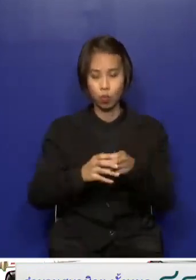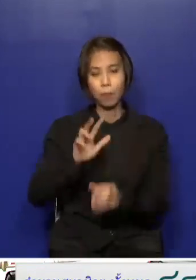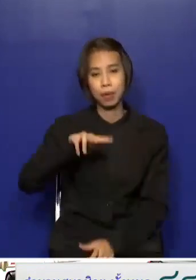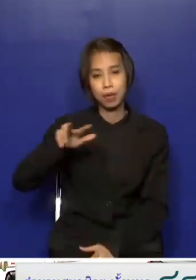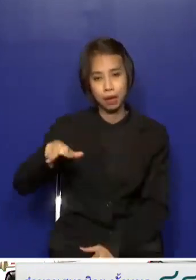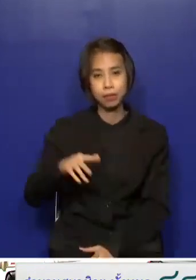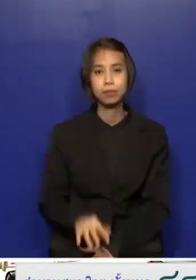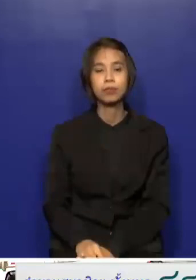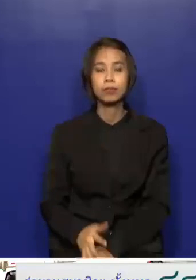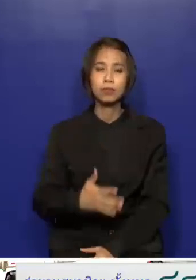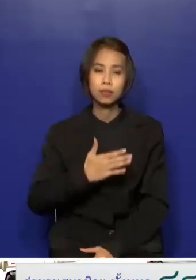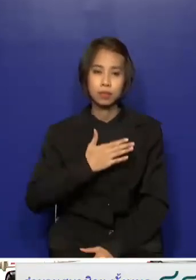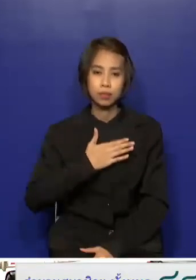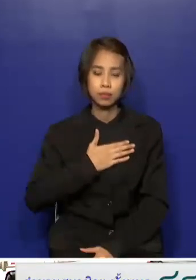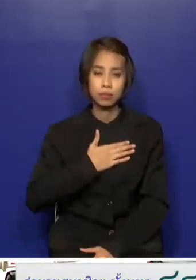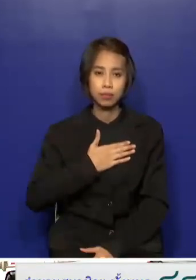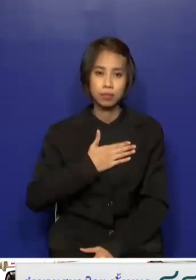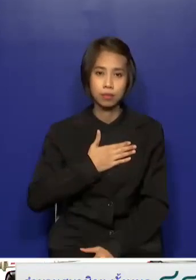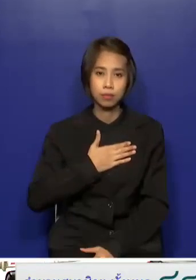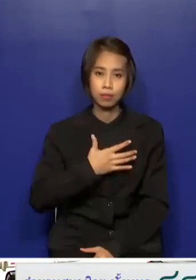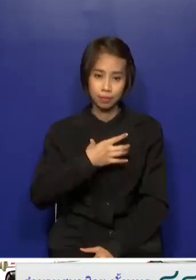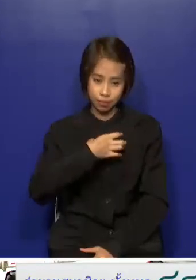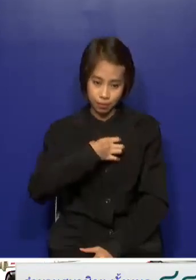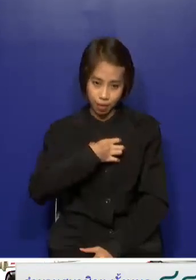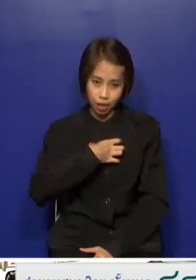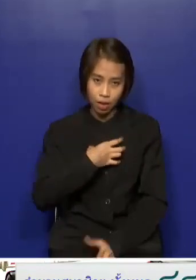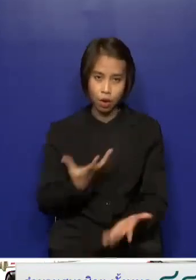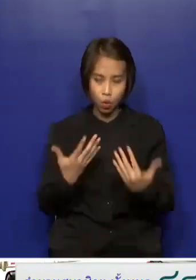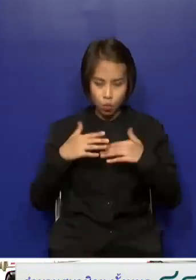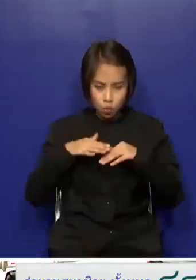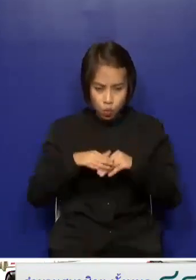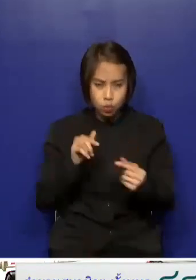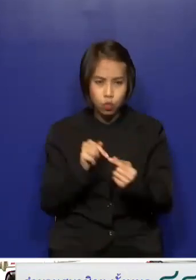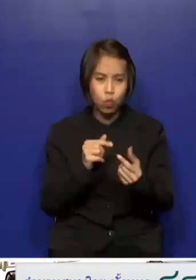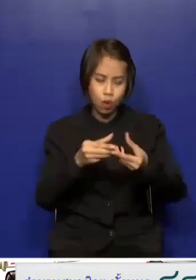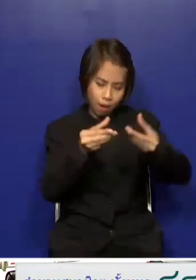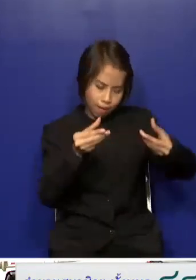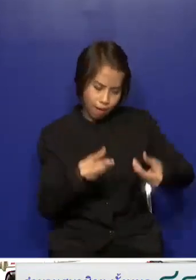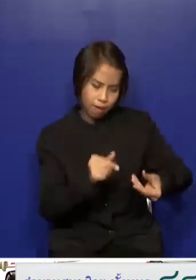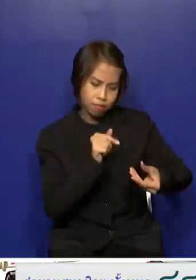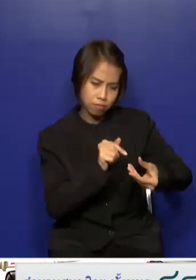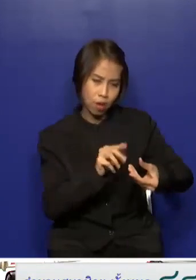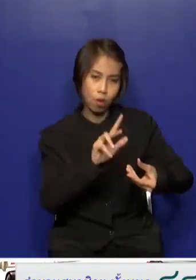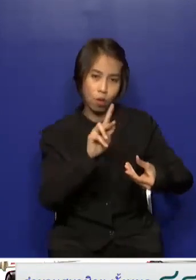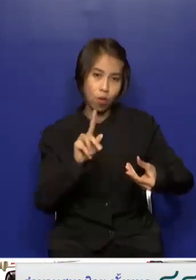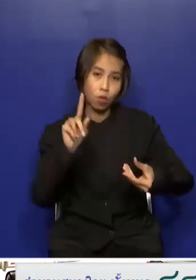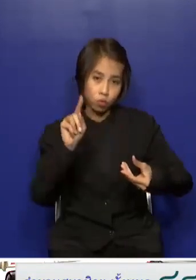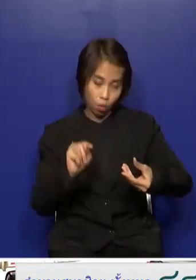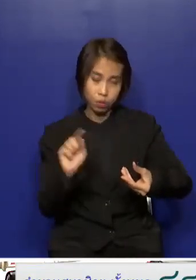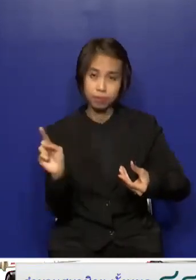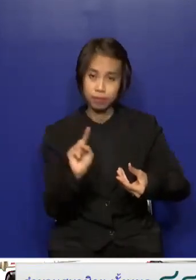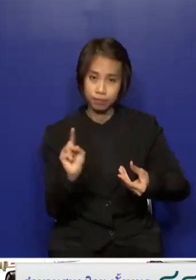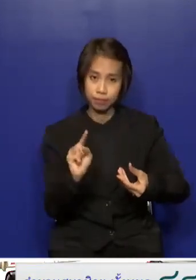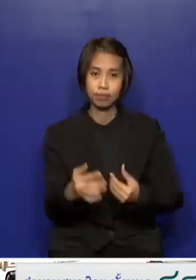มเองนะครับอยากจะเข้าร่วมหารือในเรื่องการรับทราบรายงานของกกต.ด้วยข้อมูลอย่างนี้นะครับผ